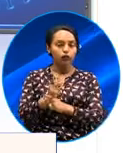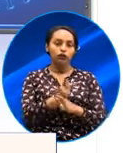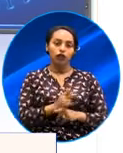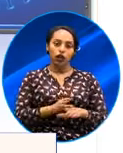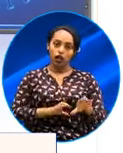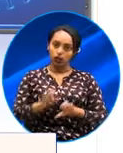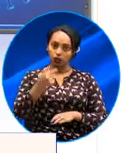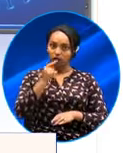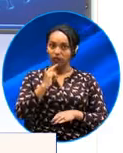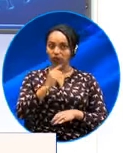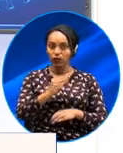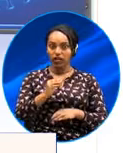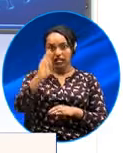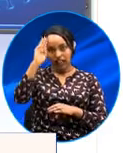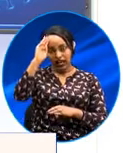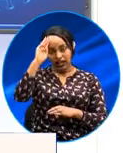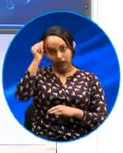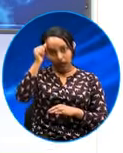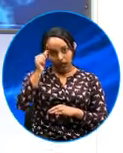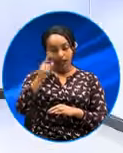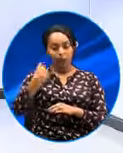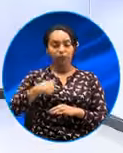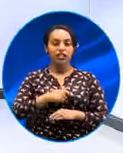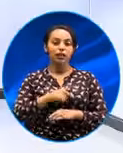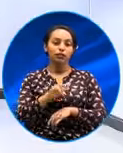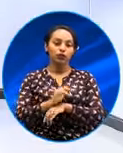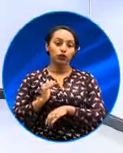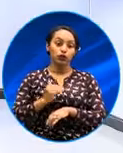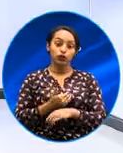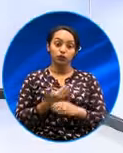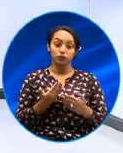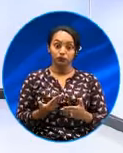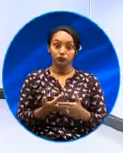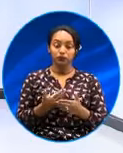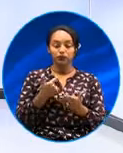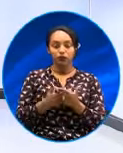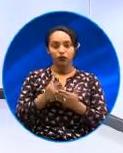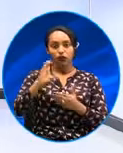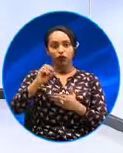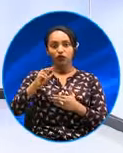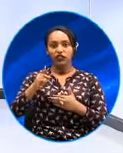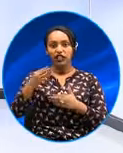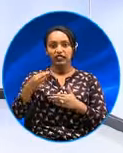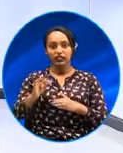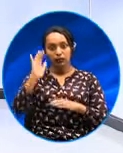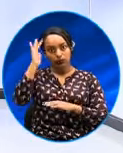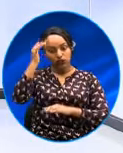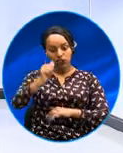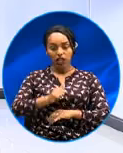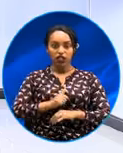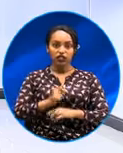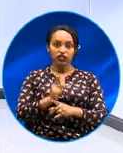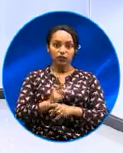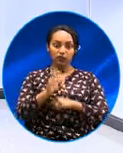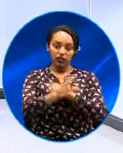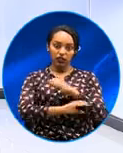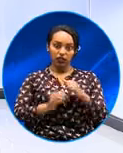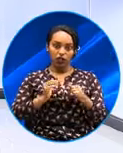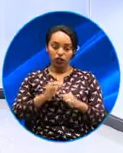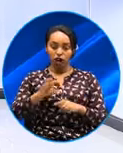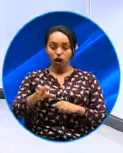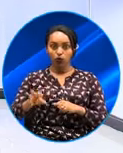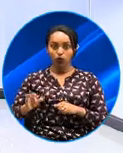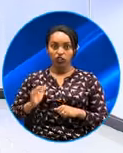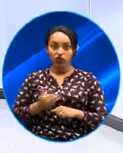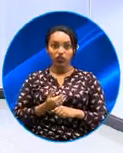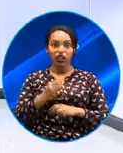ጥንቃቄ እንዲያደርጉ በሚል ነውና ሳህለ ገብርኤል፣ አንተም እኛም ዜጎቻችንም ከዚሁ ከኮቪድ-19 ወረርሽኝ ራሳችን ጠብቀን ሀገራችን፣